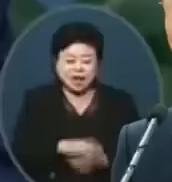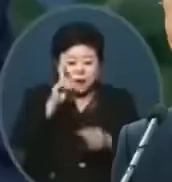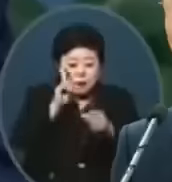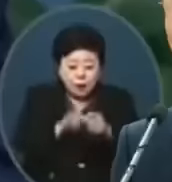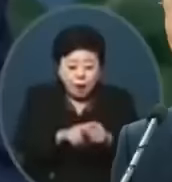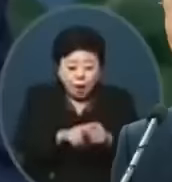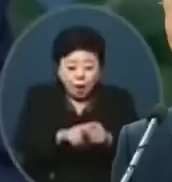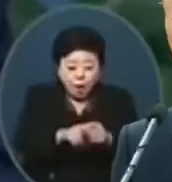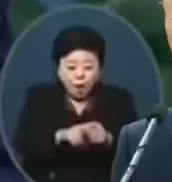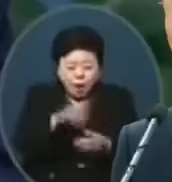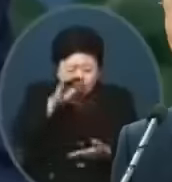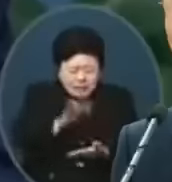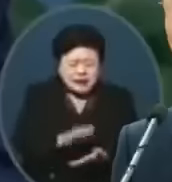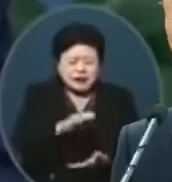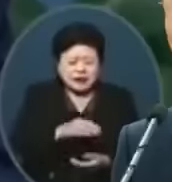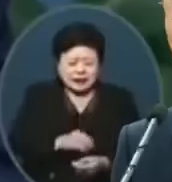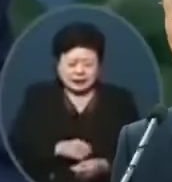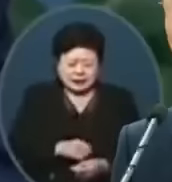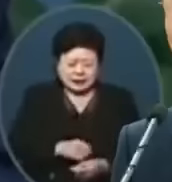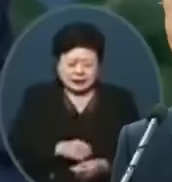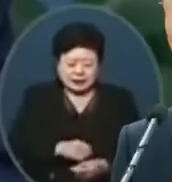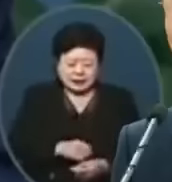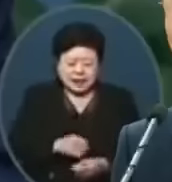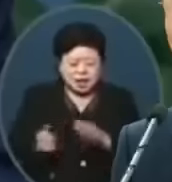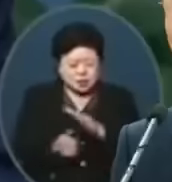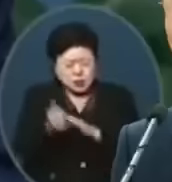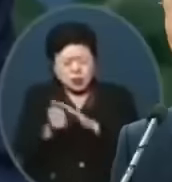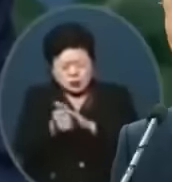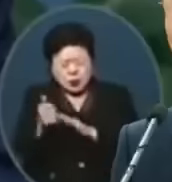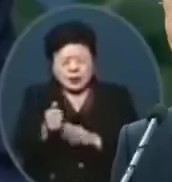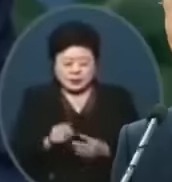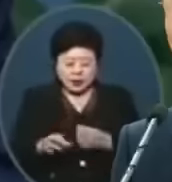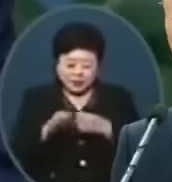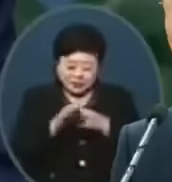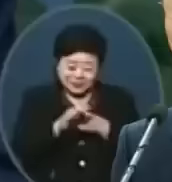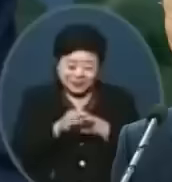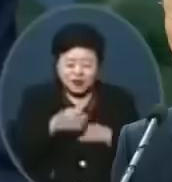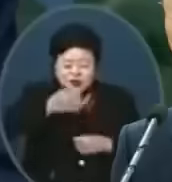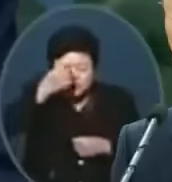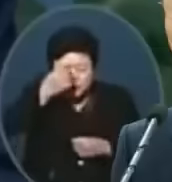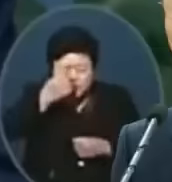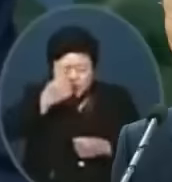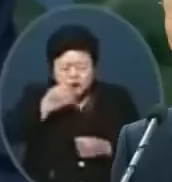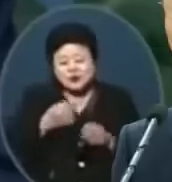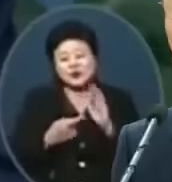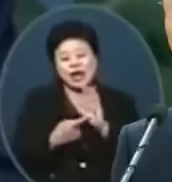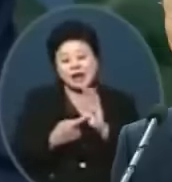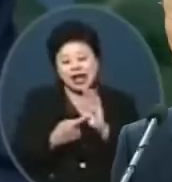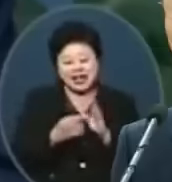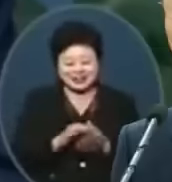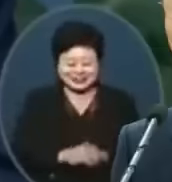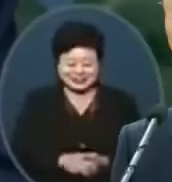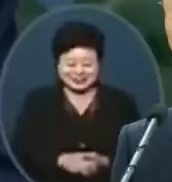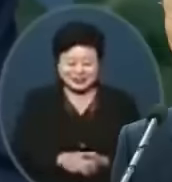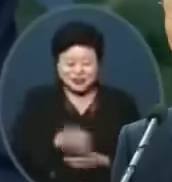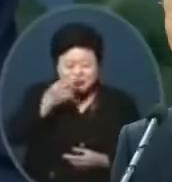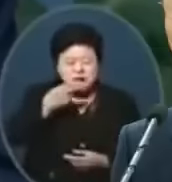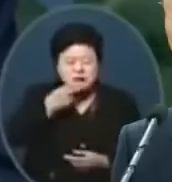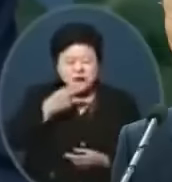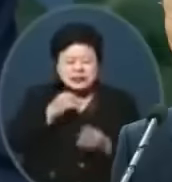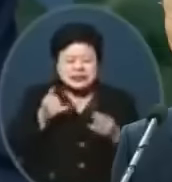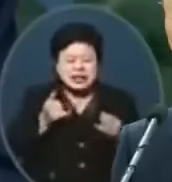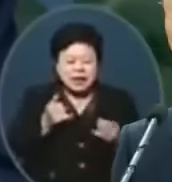목표를 뜨겁고 열렬하게 소원하면 꿈으로 변화되는 것입니다. 꿈이 없는